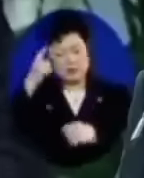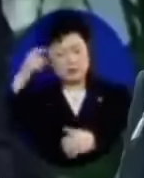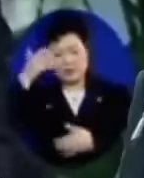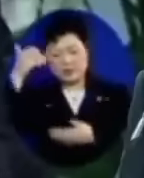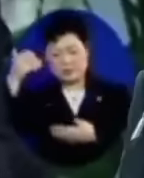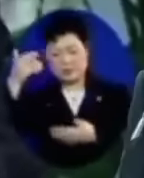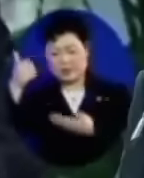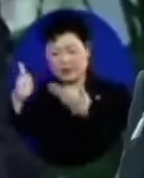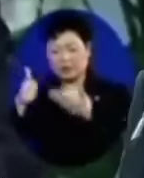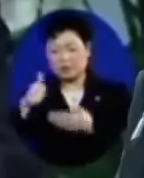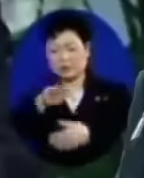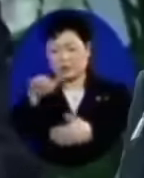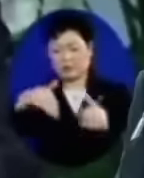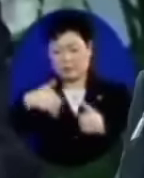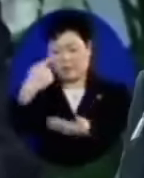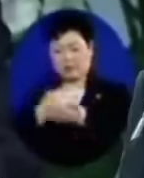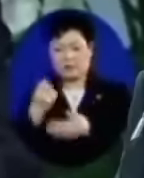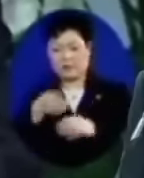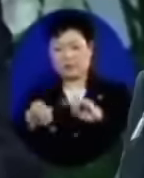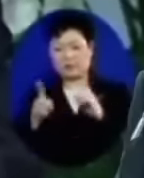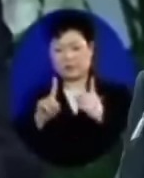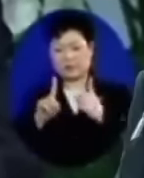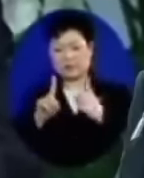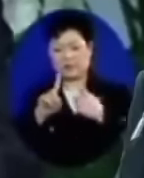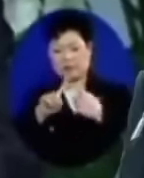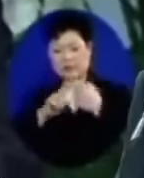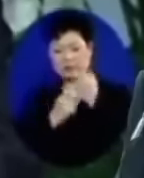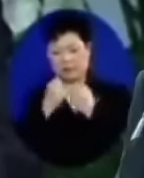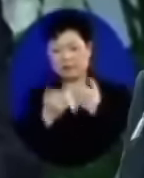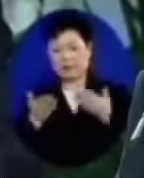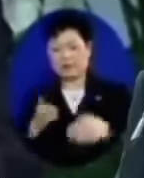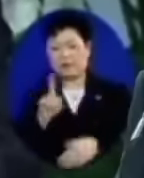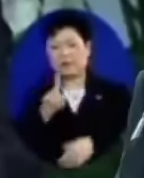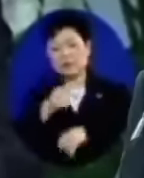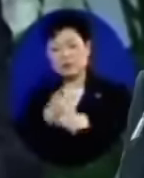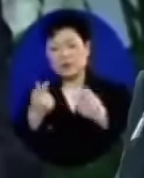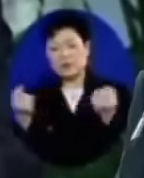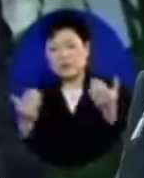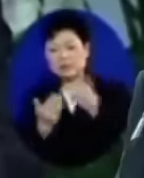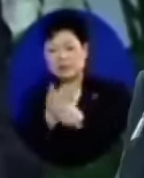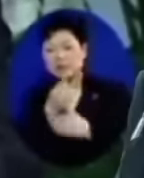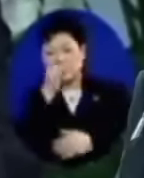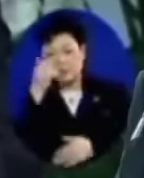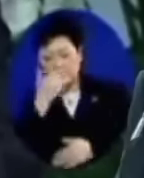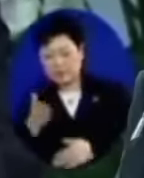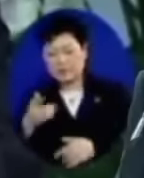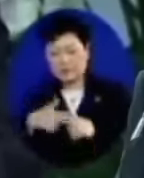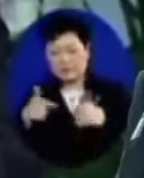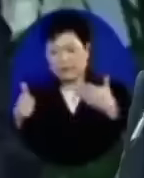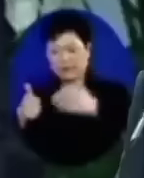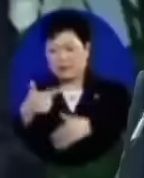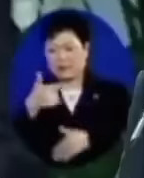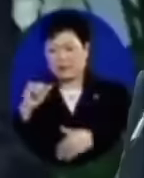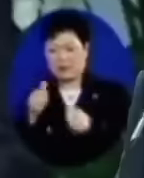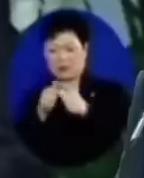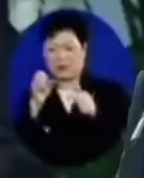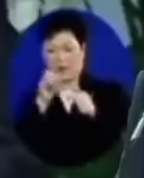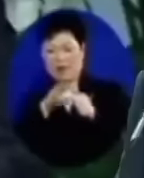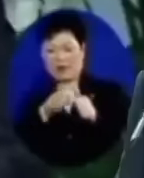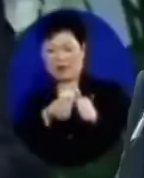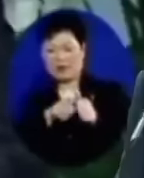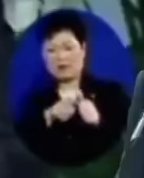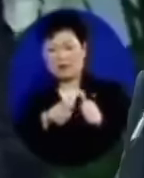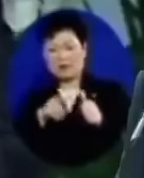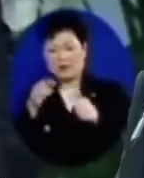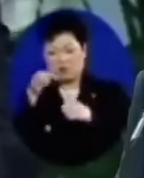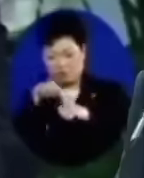우리를 다시 부활시킨다는 것을 말씀해 주셨습니다. 어찌하여 이런 일이 있을 수가 있습니까? 그러니까 예수님께서 니고데모에게 육으로 난